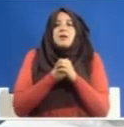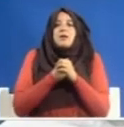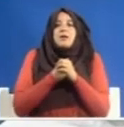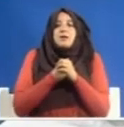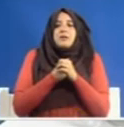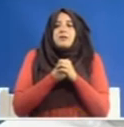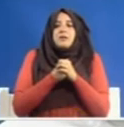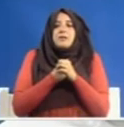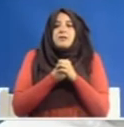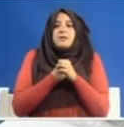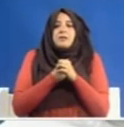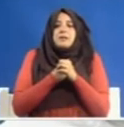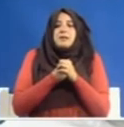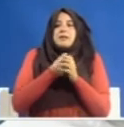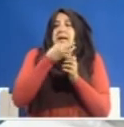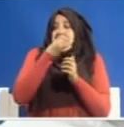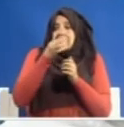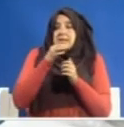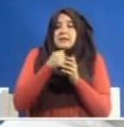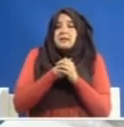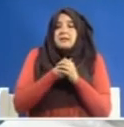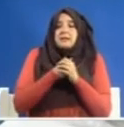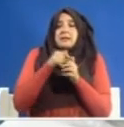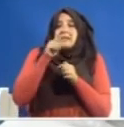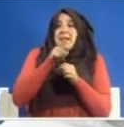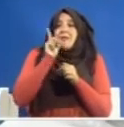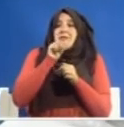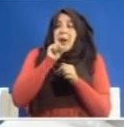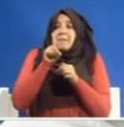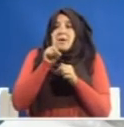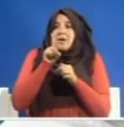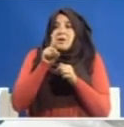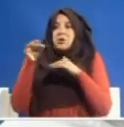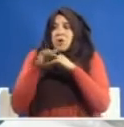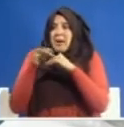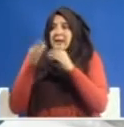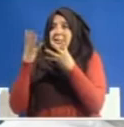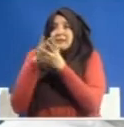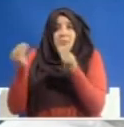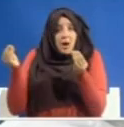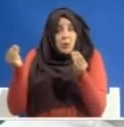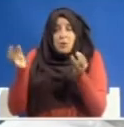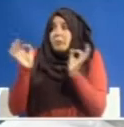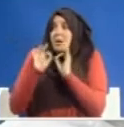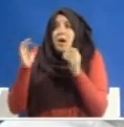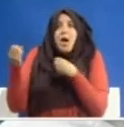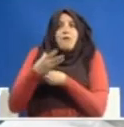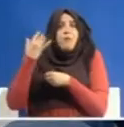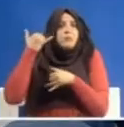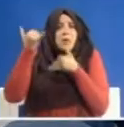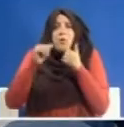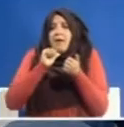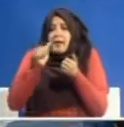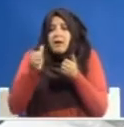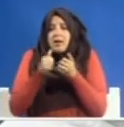59. المادة 59 تلحق هذه الزوجة زوجة المفقود اللي صدر في حقه بعدة